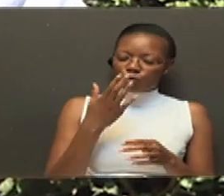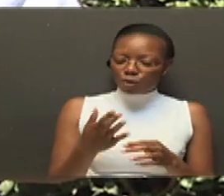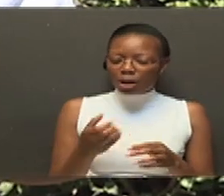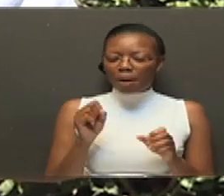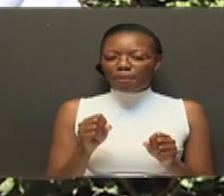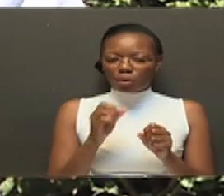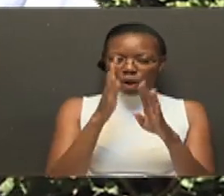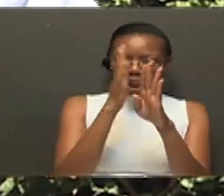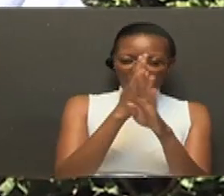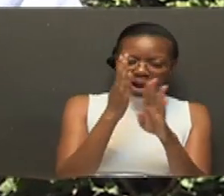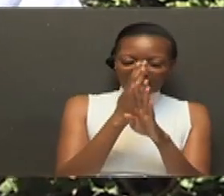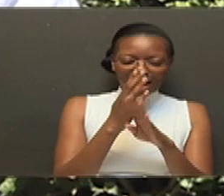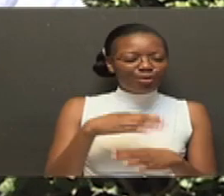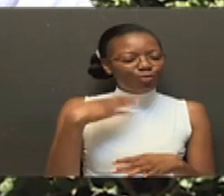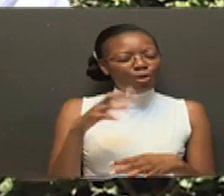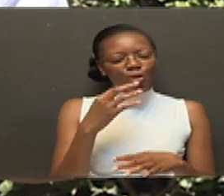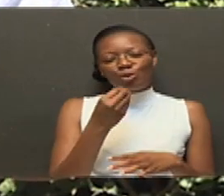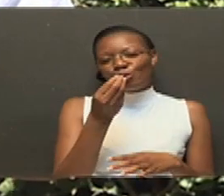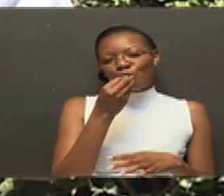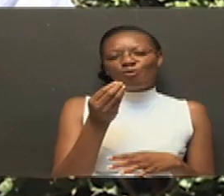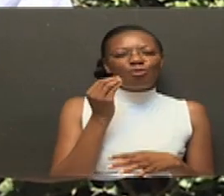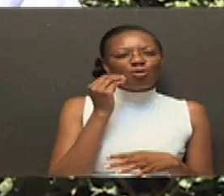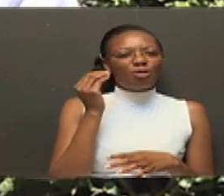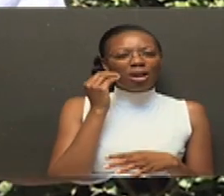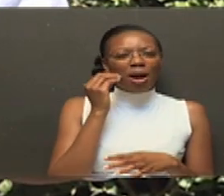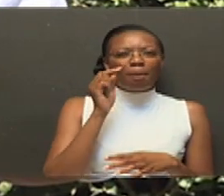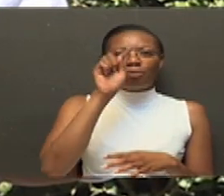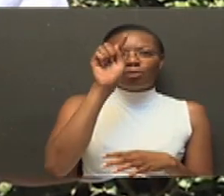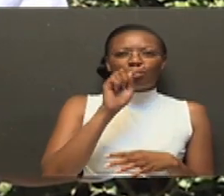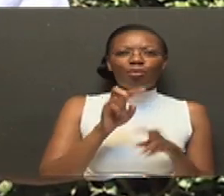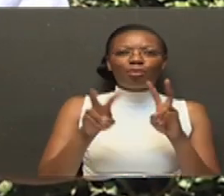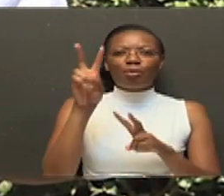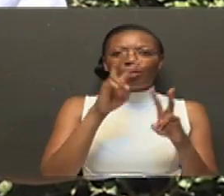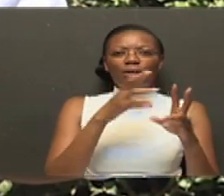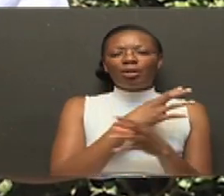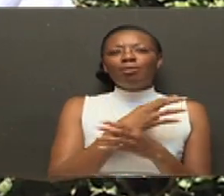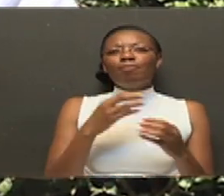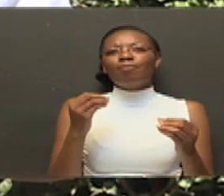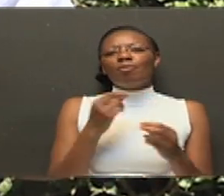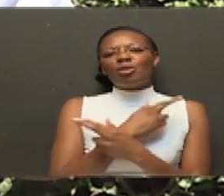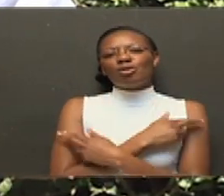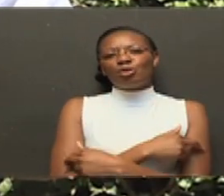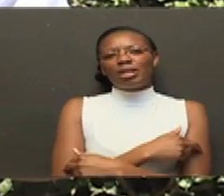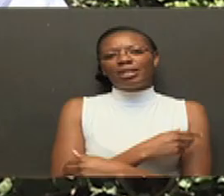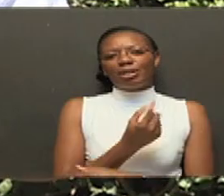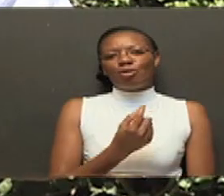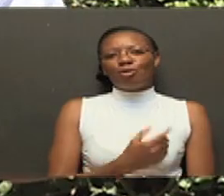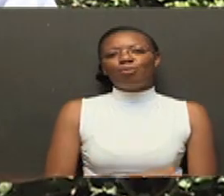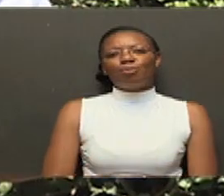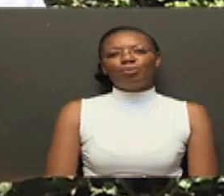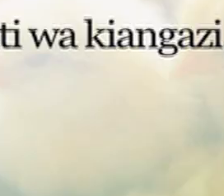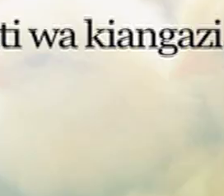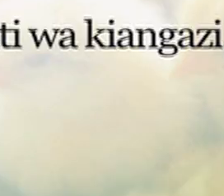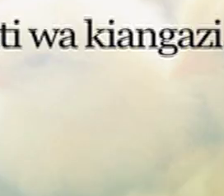basi unabudi kuwa na kitoweo kitamu pale nyumbani. Basi tukipata vidokezo, wacha mie nikale mchicha.